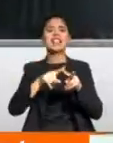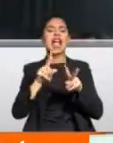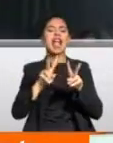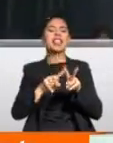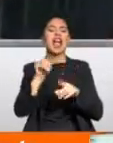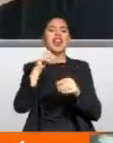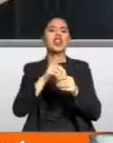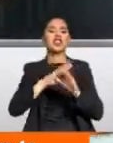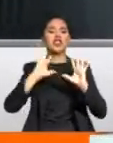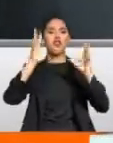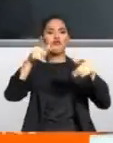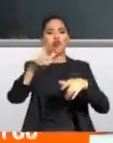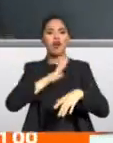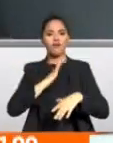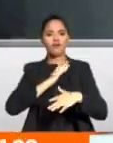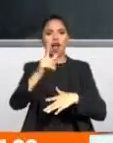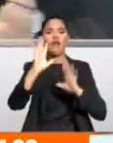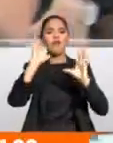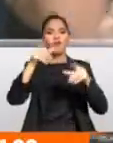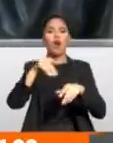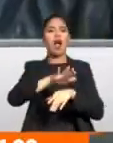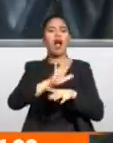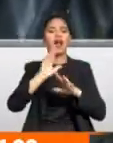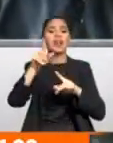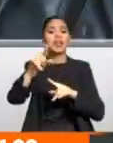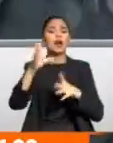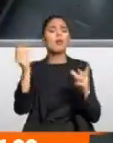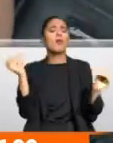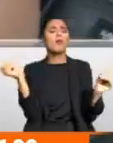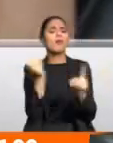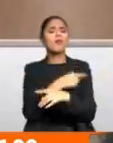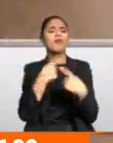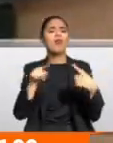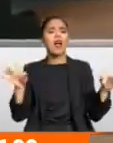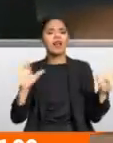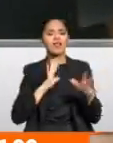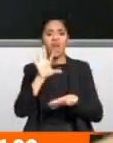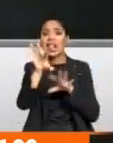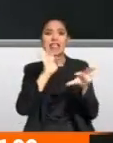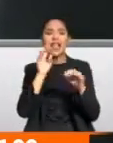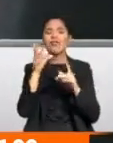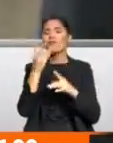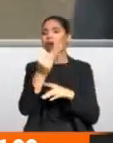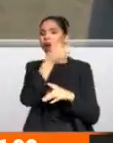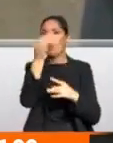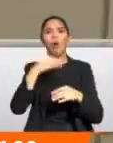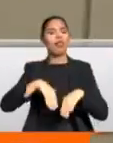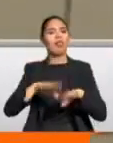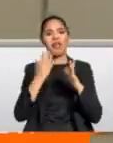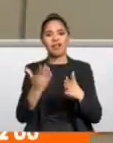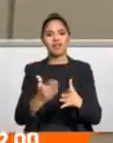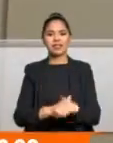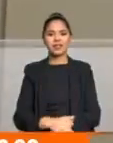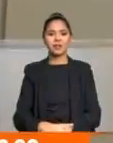buluştu. Alanda birbirinden farklı ve şık binlerce tasarım vardı. Aralarından seçim yapmak hiçbiri için kolay olmadı.